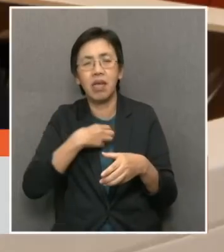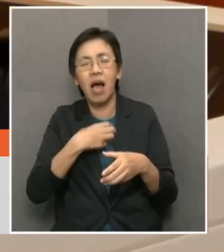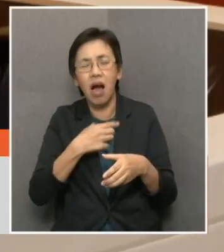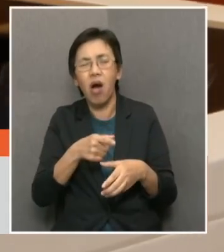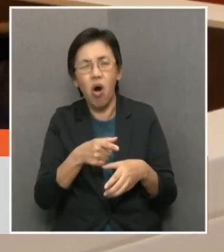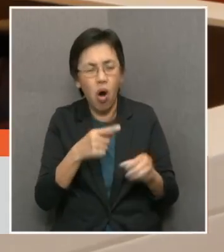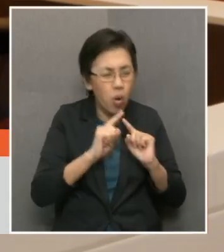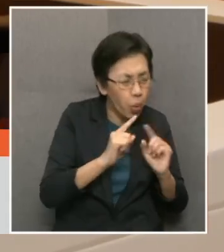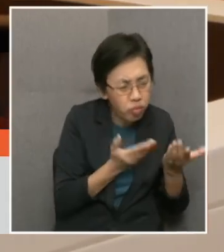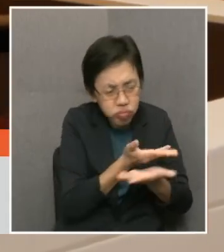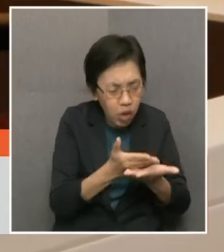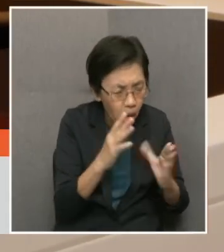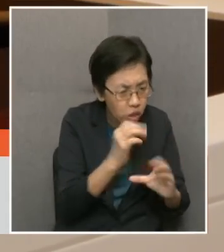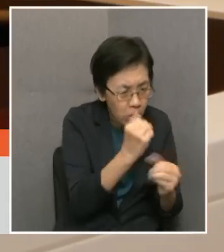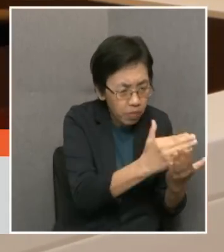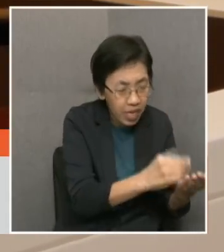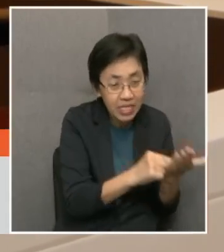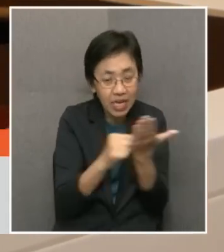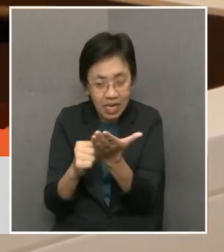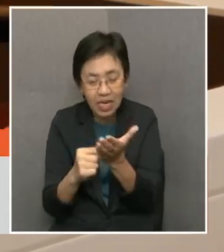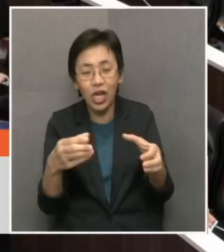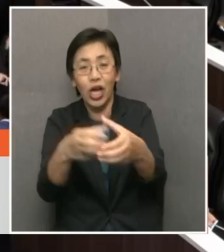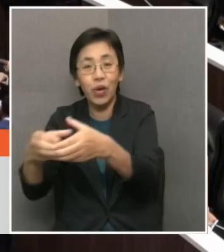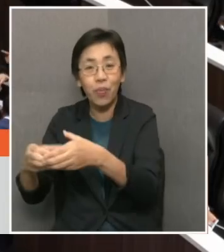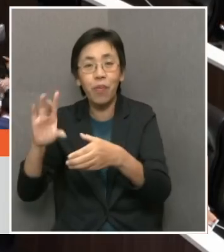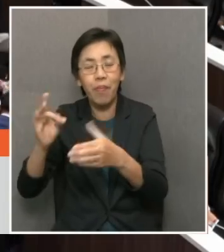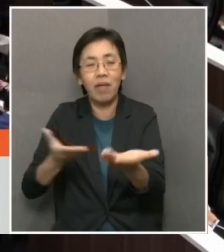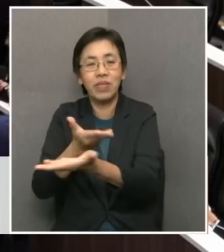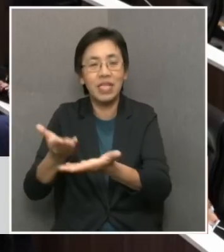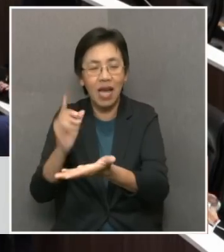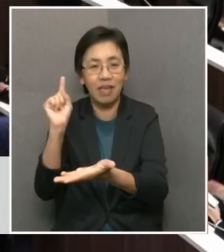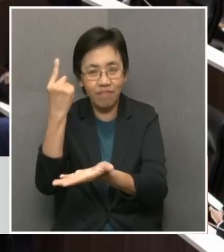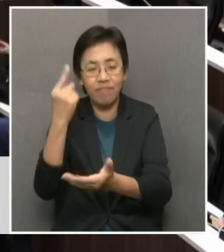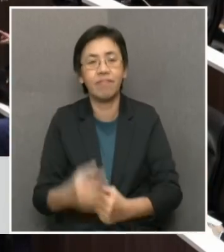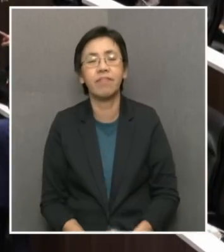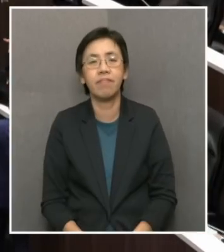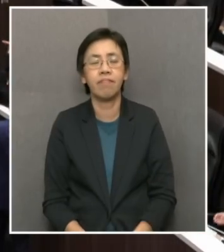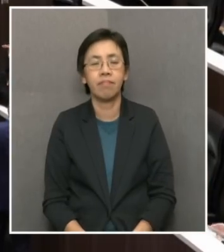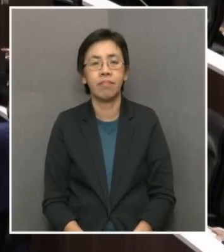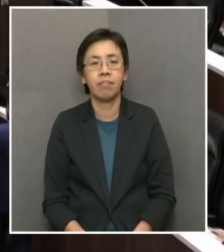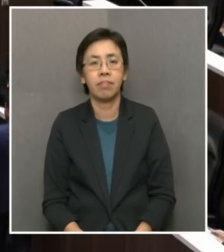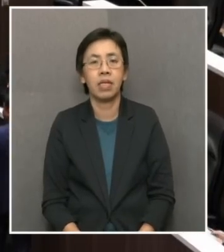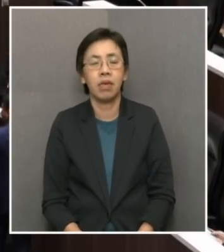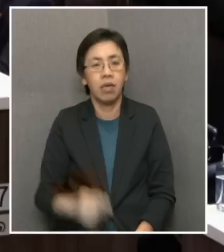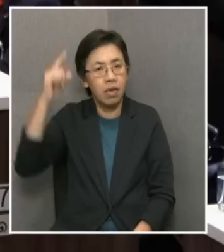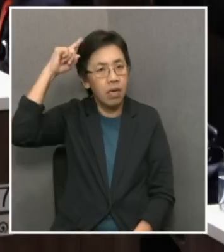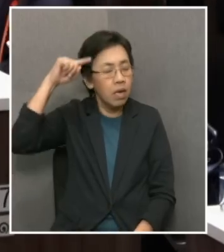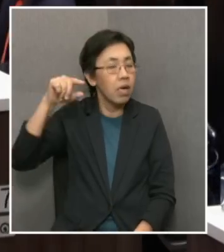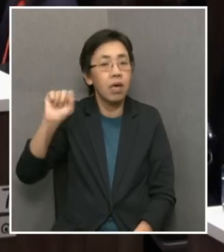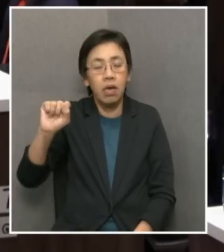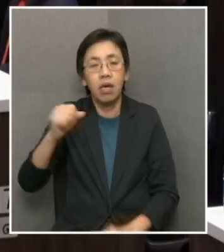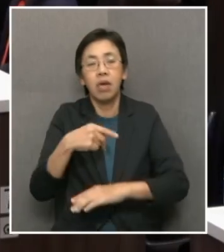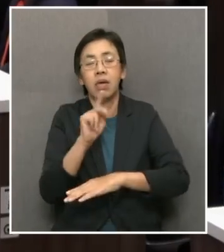ควรที่จะนำข้อเสนอเข้าที่ประชุม 8พักอีกครั้งหนึ่งครับขณะที่นายสุวัฒน์ลิปตพันลภ